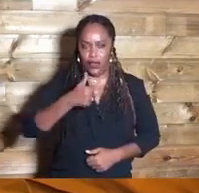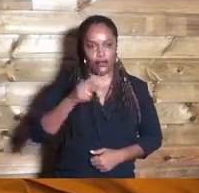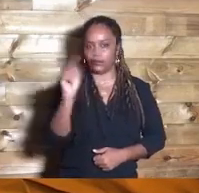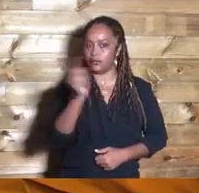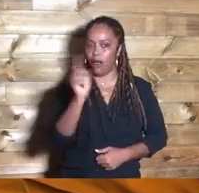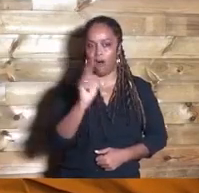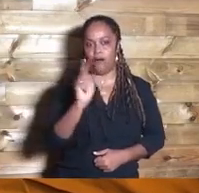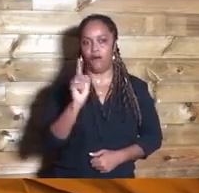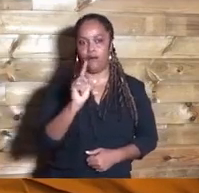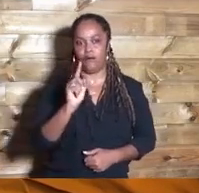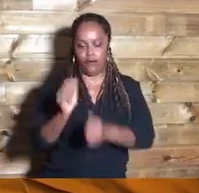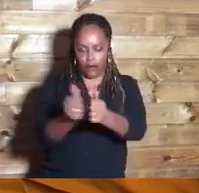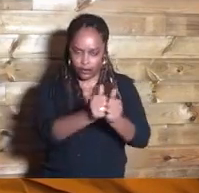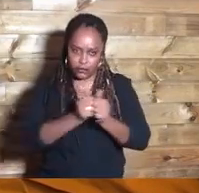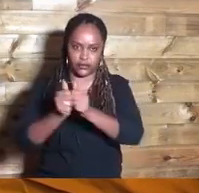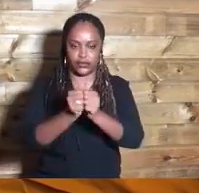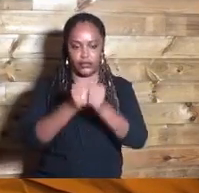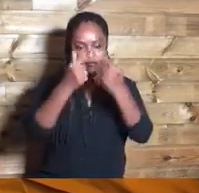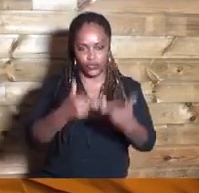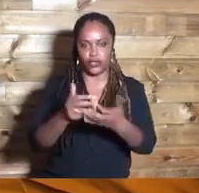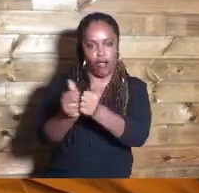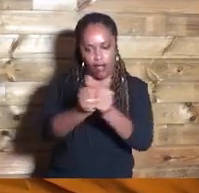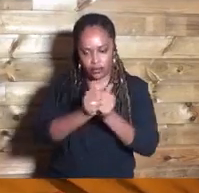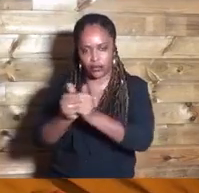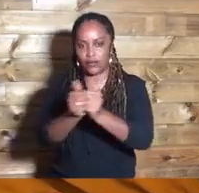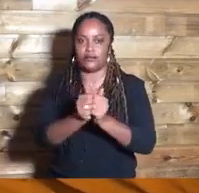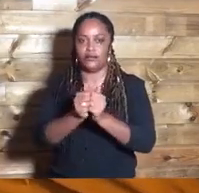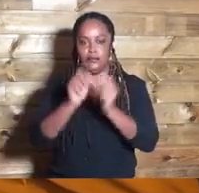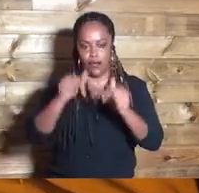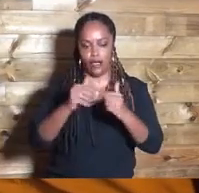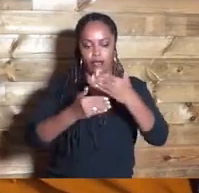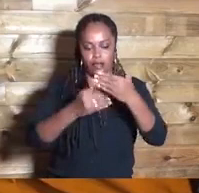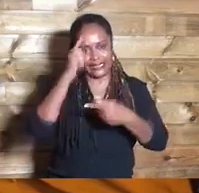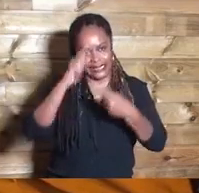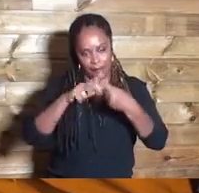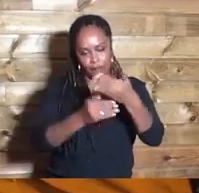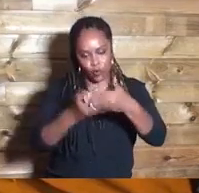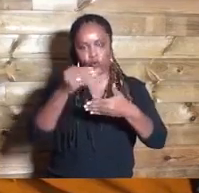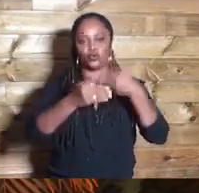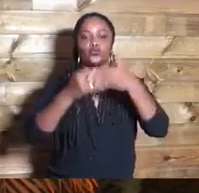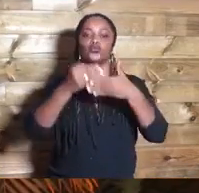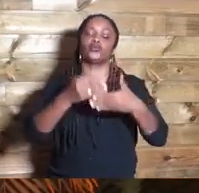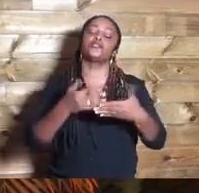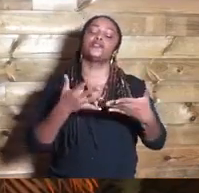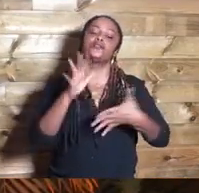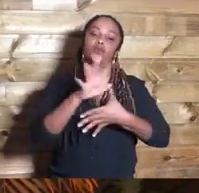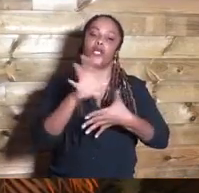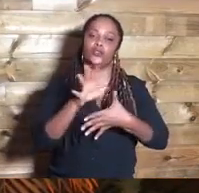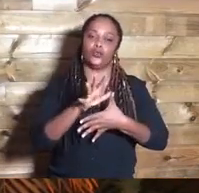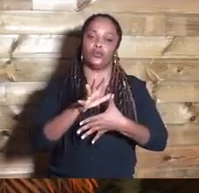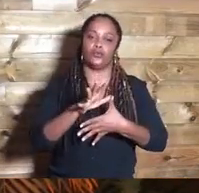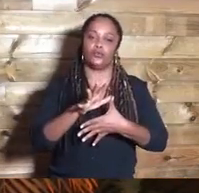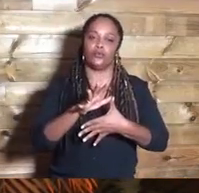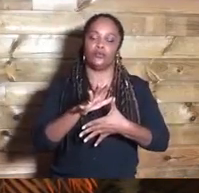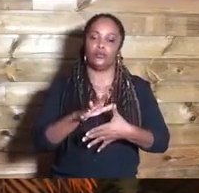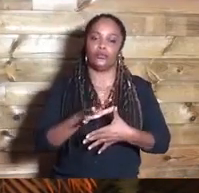commun tourné vers une seule et même direction, la construction de la nation Guadeloupe. C'est pour ça qu'aujourd'hui, David Drumeau, restaurateur